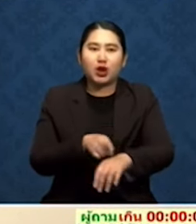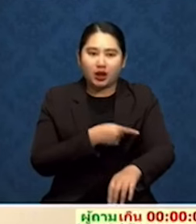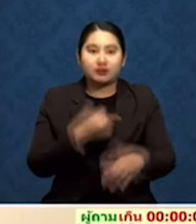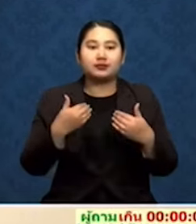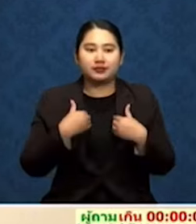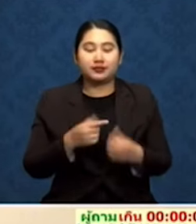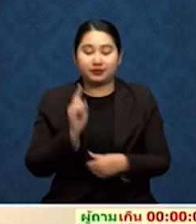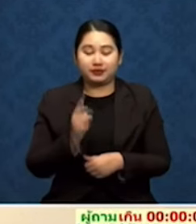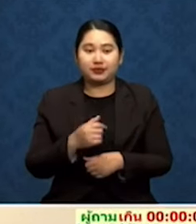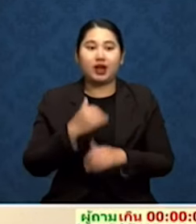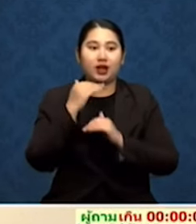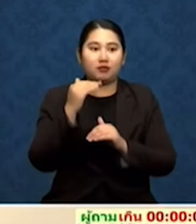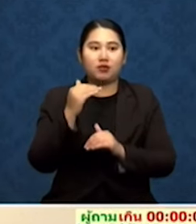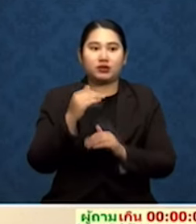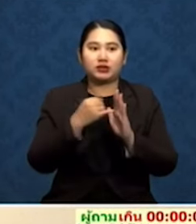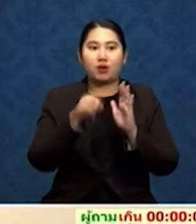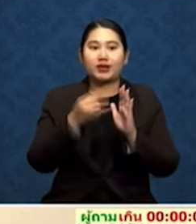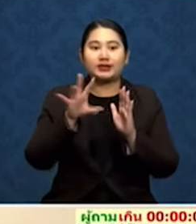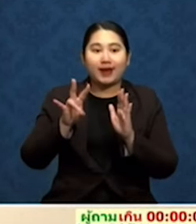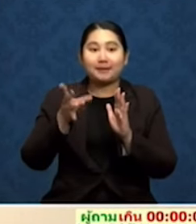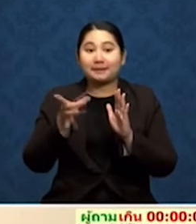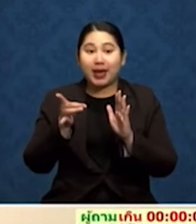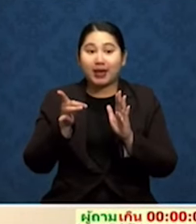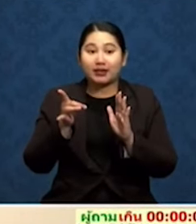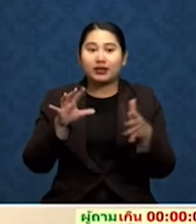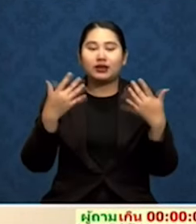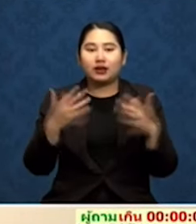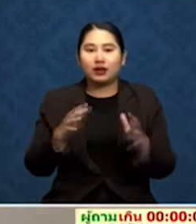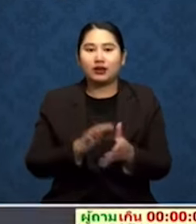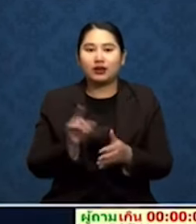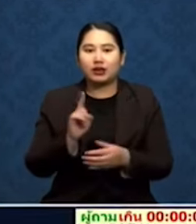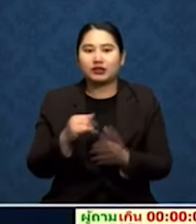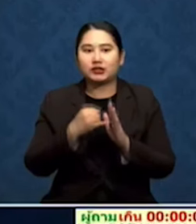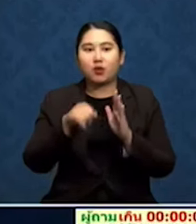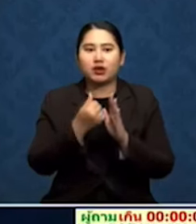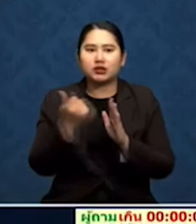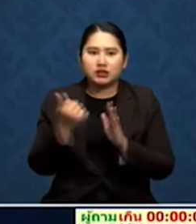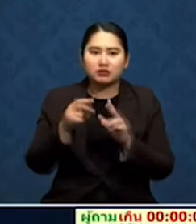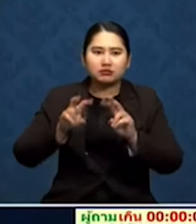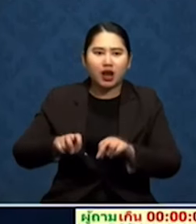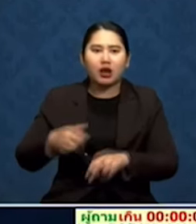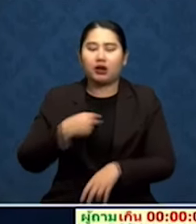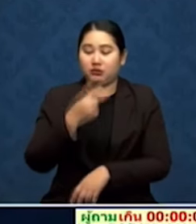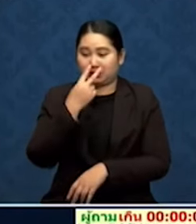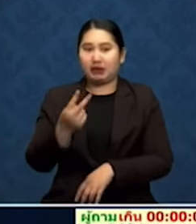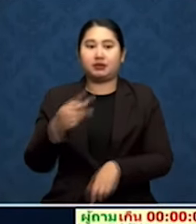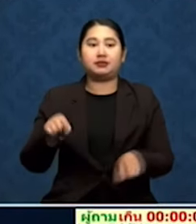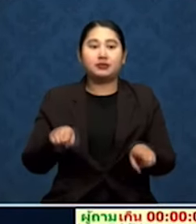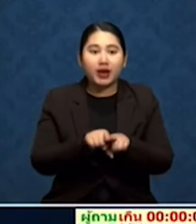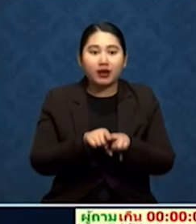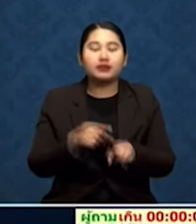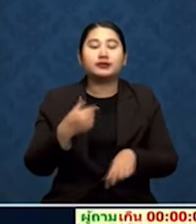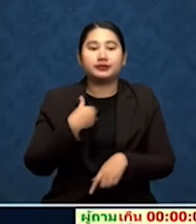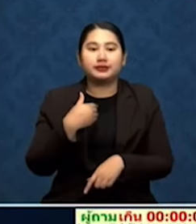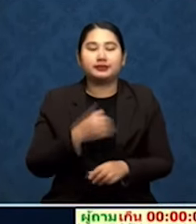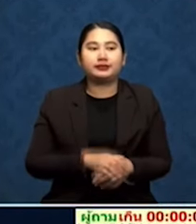แรกเนี่ยเรากำจัดกรอบอยู่ไว้ที่ 7-8จังหวัดแต่เผอิญเนี่ยหลังจากนั้นเนี่ยก็มีจังหวัดอื่นที่เขาเริ่มค้นพบปลาหมอพันธุ์นี้